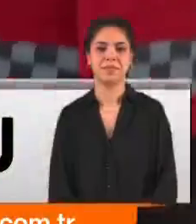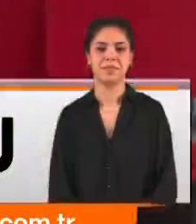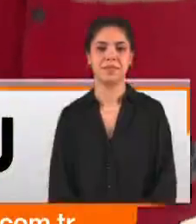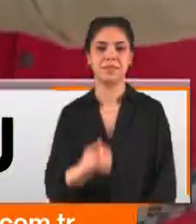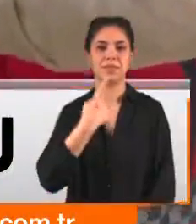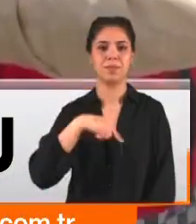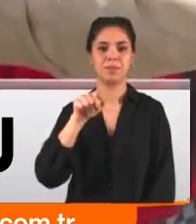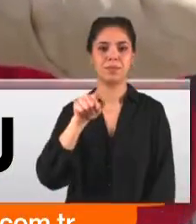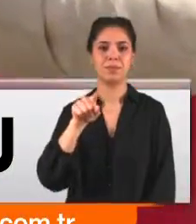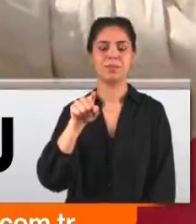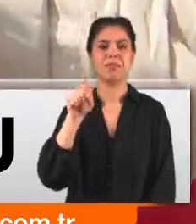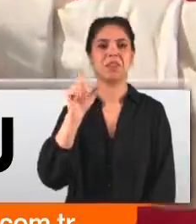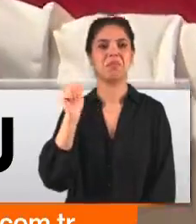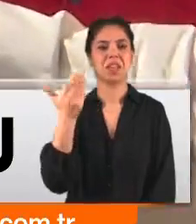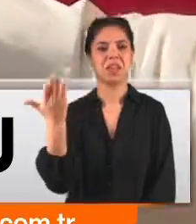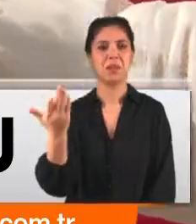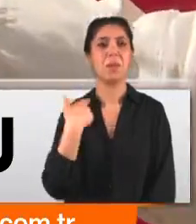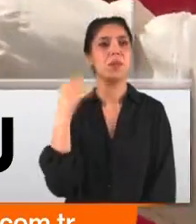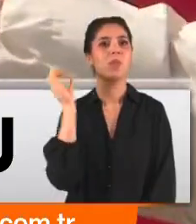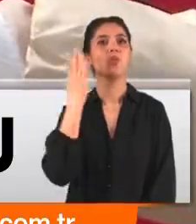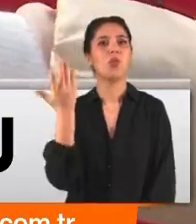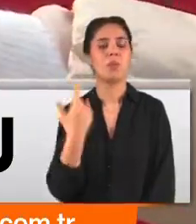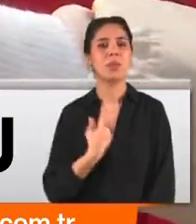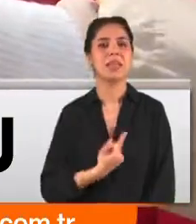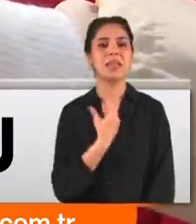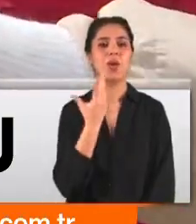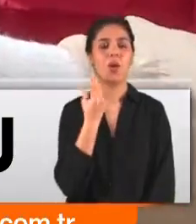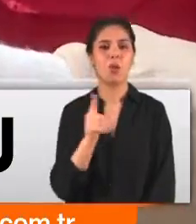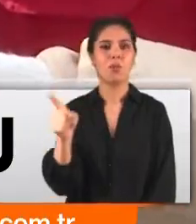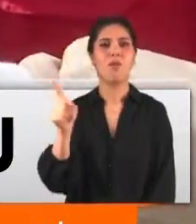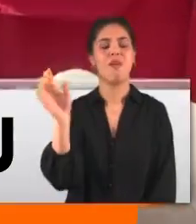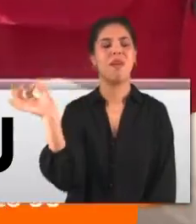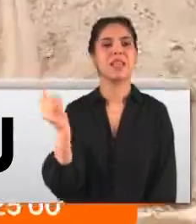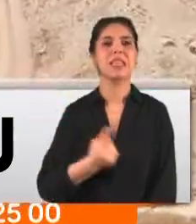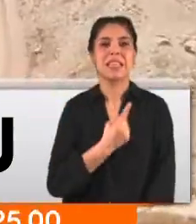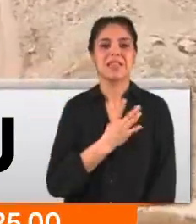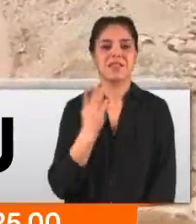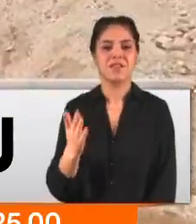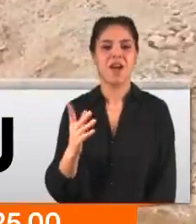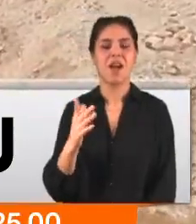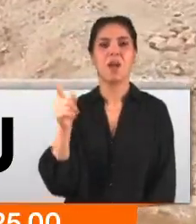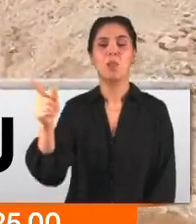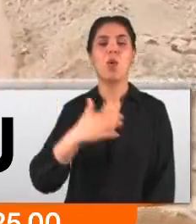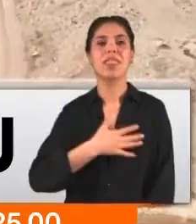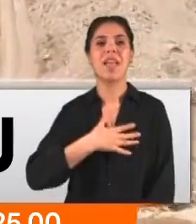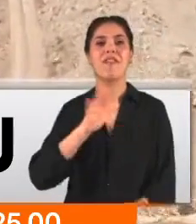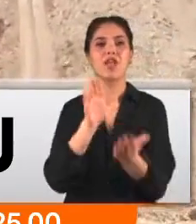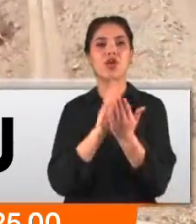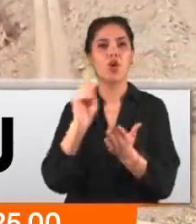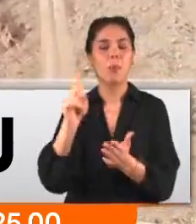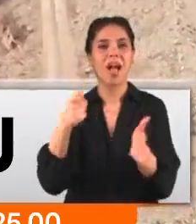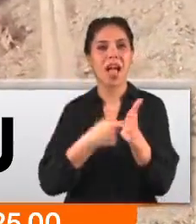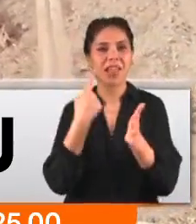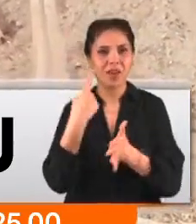Bizim altın burunlu çocuğumuz, bizim duymadığımız, bizim istediğimiz şeyleri onlar hissediyorlar. Nefes için gerçekten büyük bir